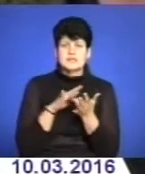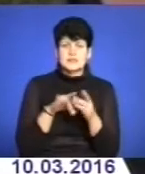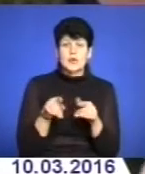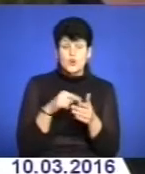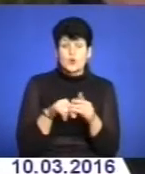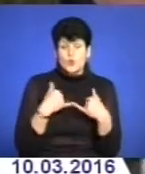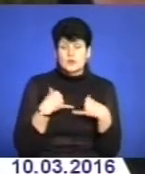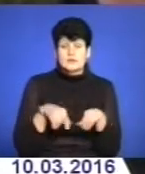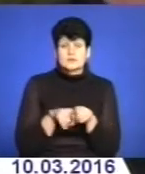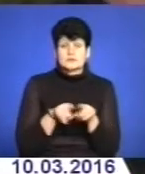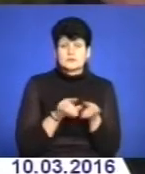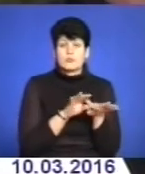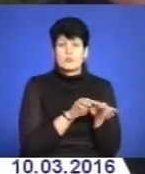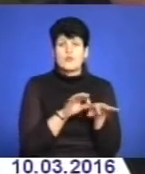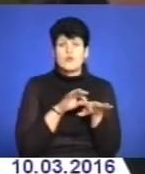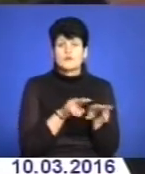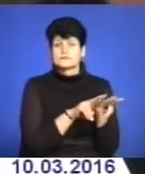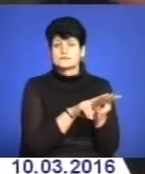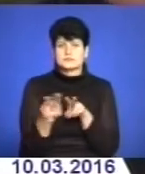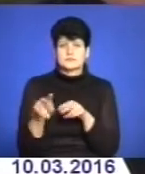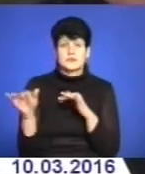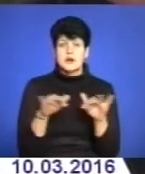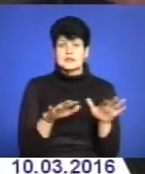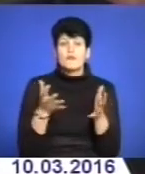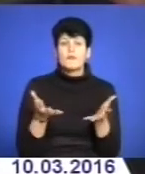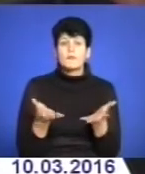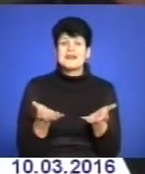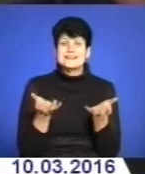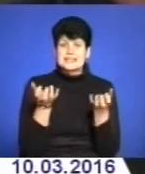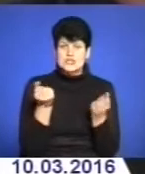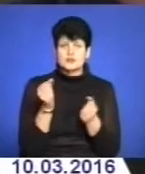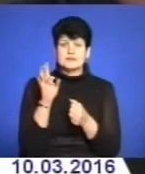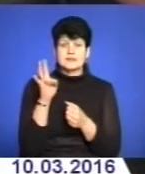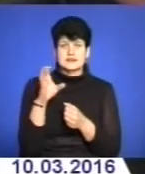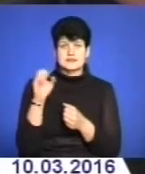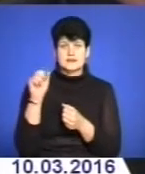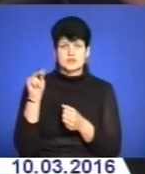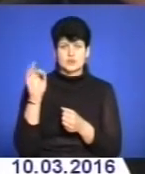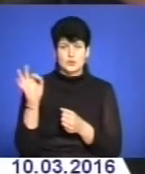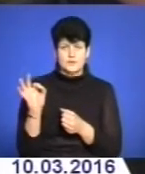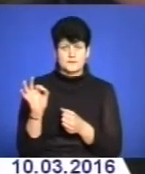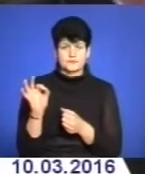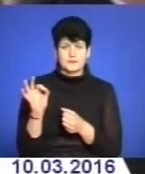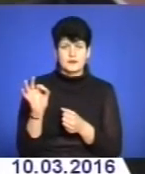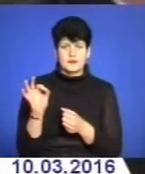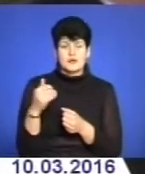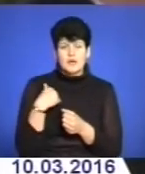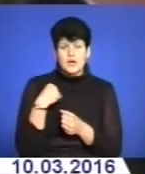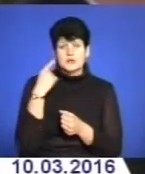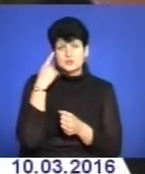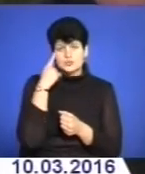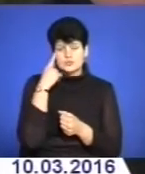нас молодежь проводит аналогичную акцию в поддержку Нади Савченко. И я думаю, что